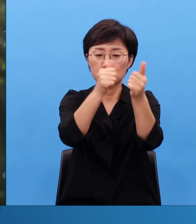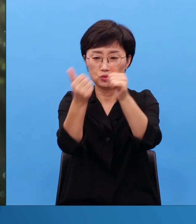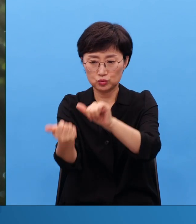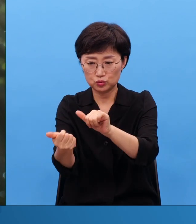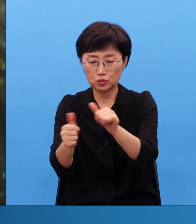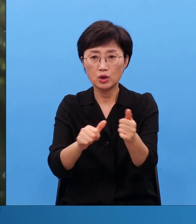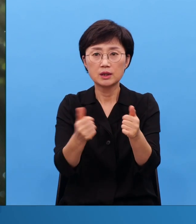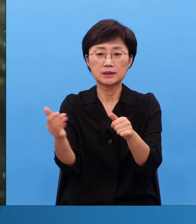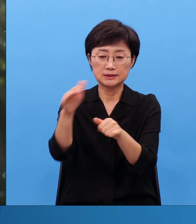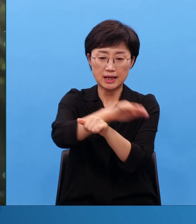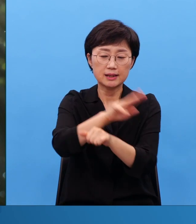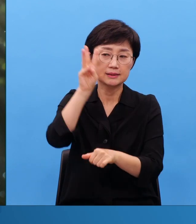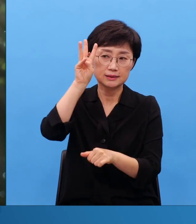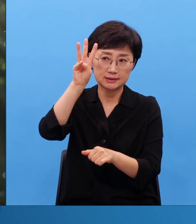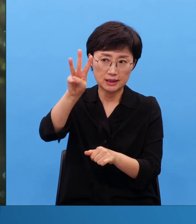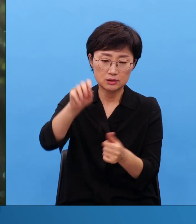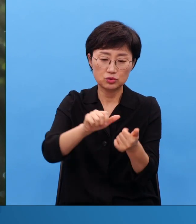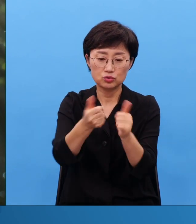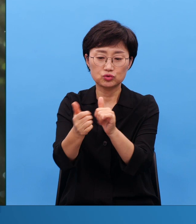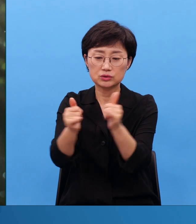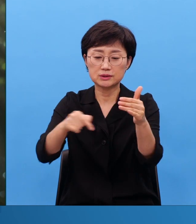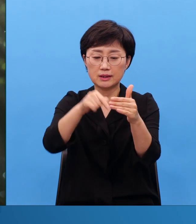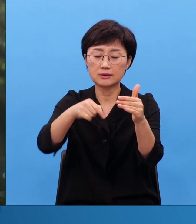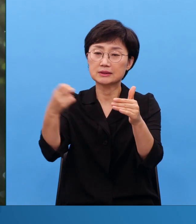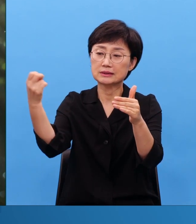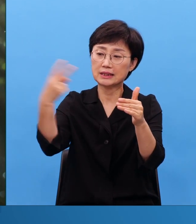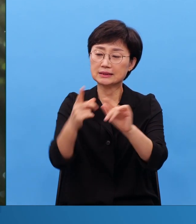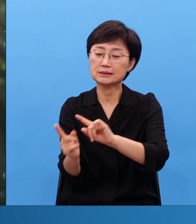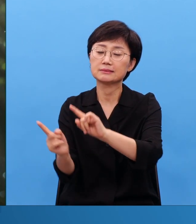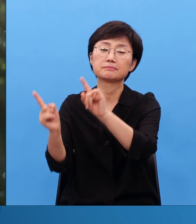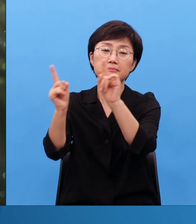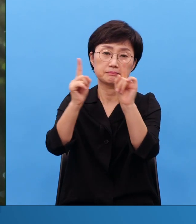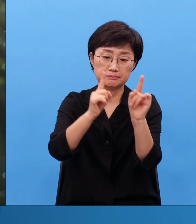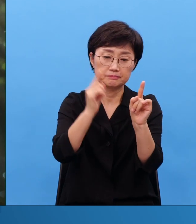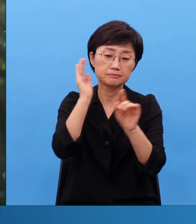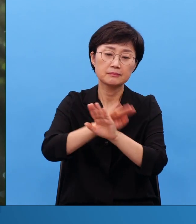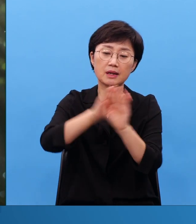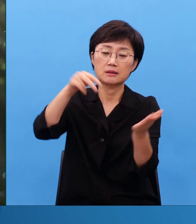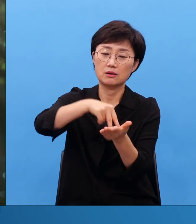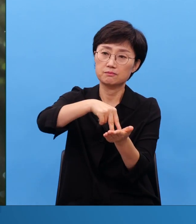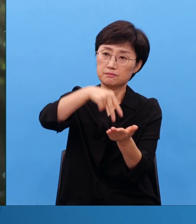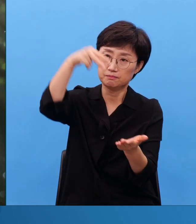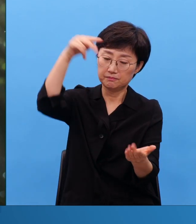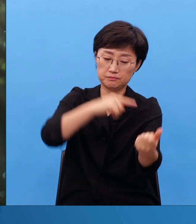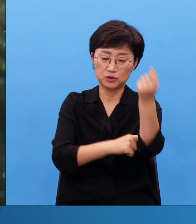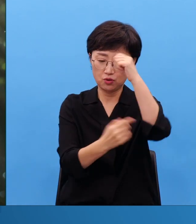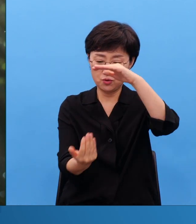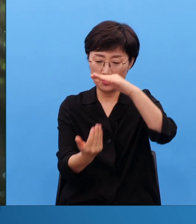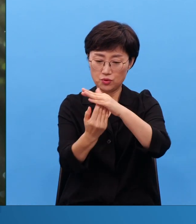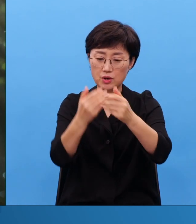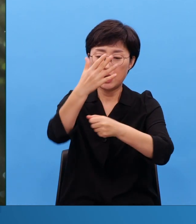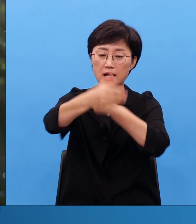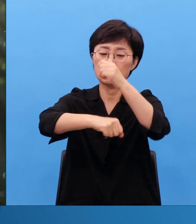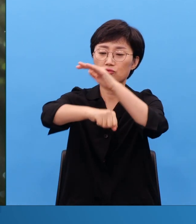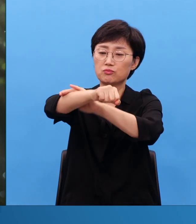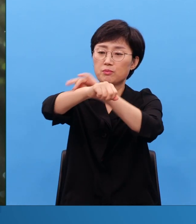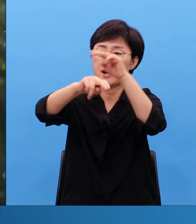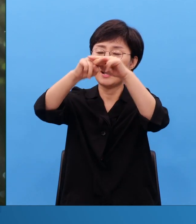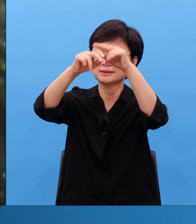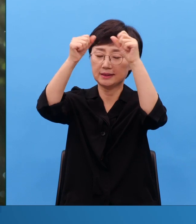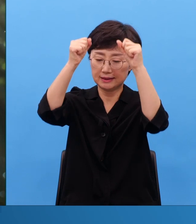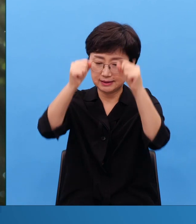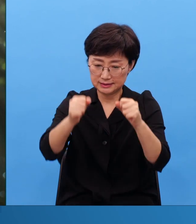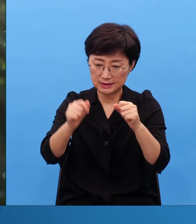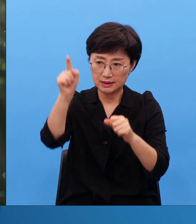죽으시고 장사한 지 4일 만에 죽은 자 가운데서 다시 살아나시며 하늘로 오사 전능하신 하나님